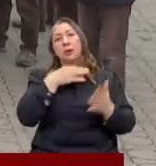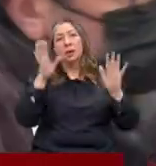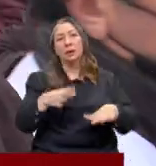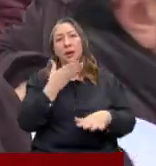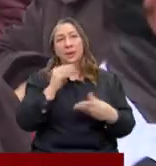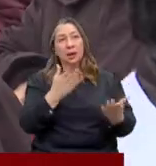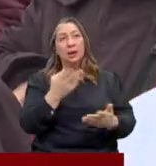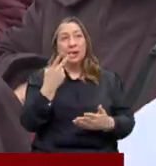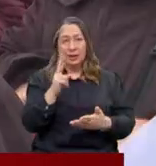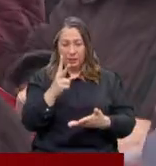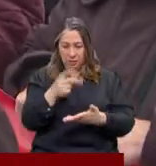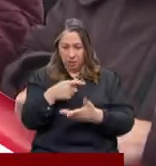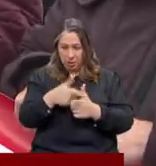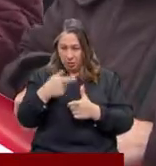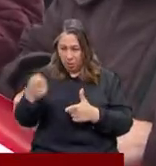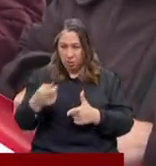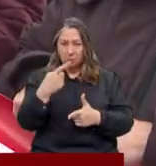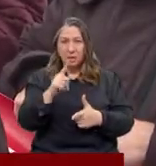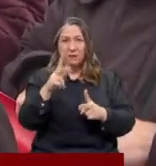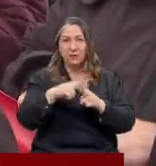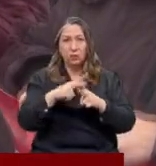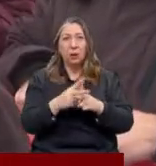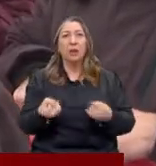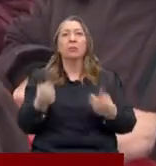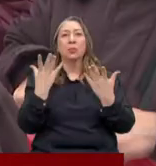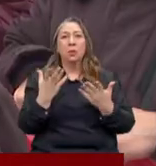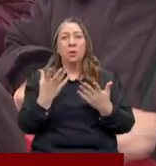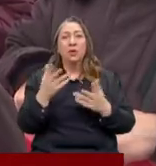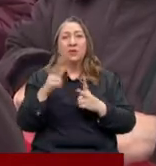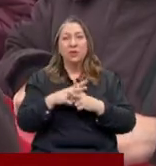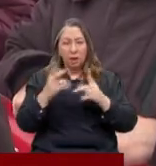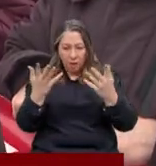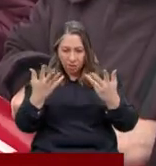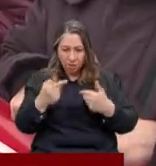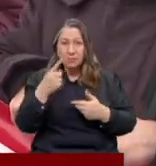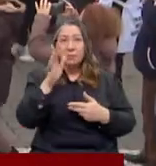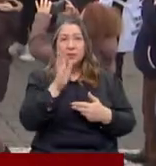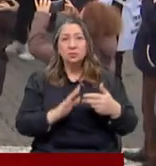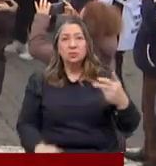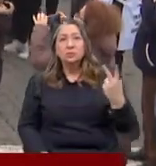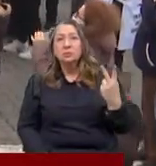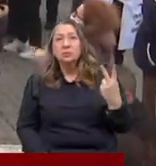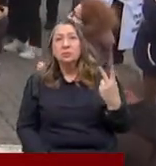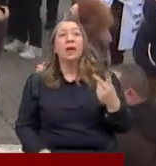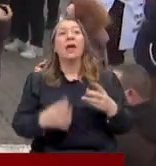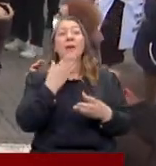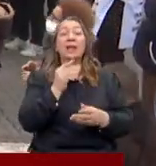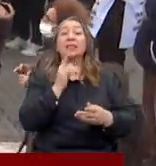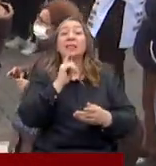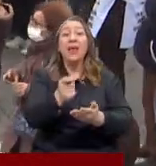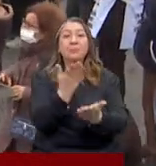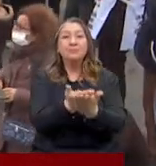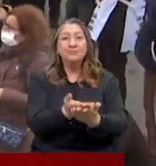emekli. 2000 lira kira, 1000 lira zaten faturaya yetmiyor. Bu faturayı hesabını yaptım, 1500 lira. Emekliler taleplerini